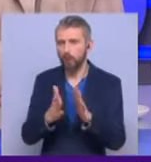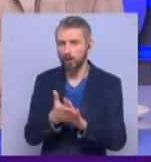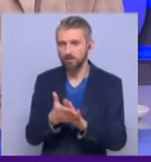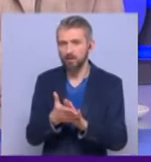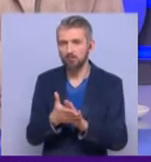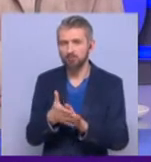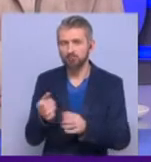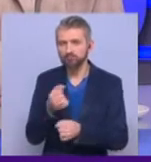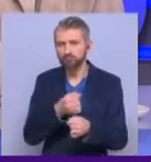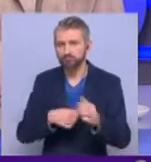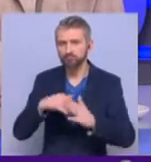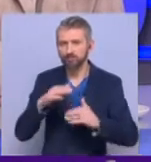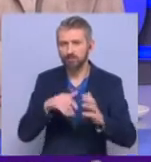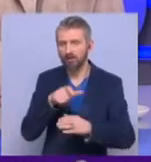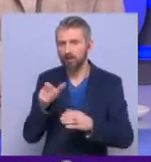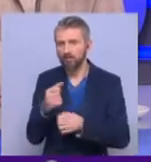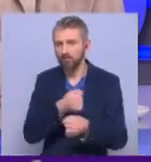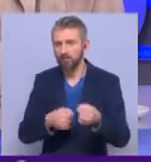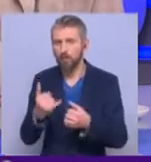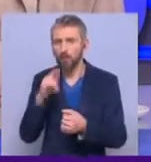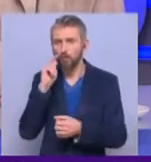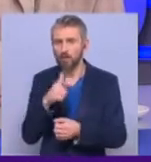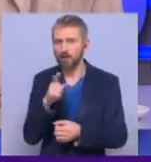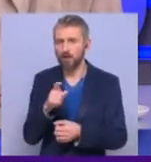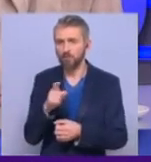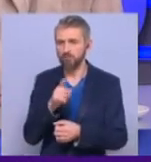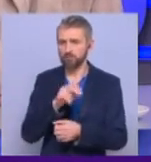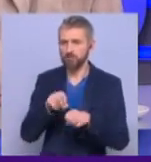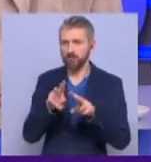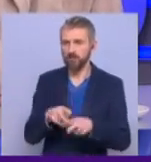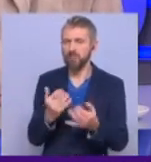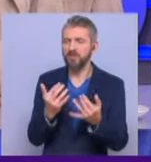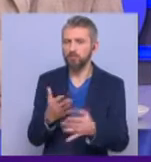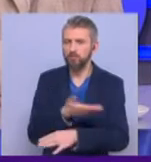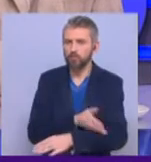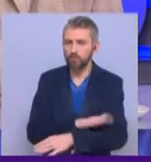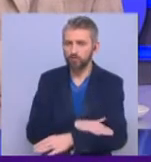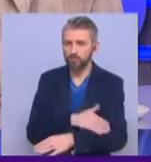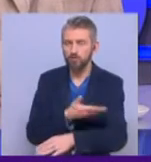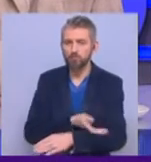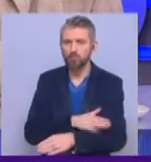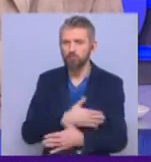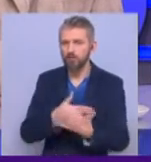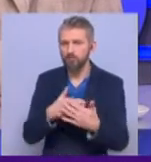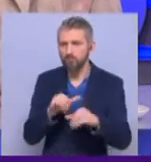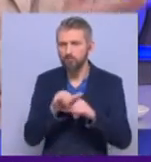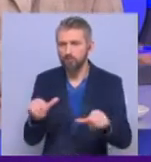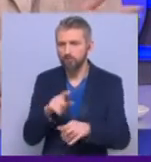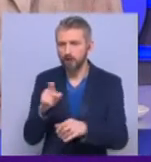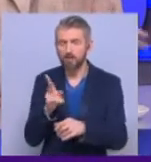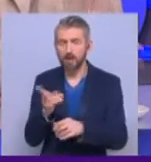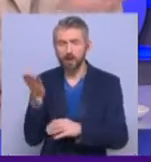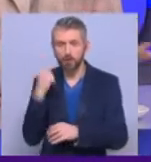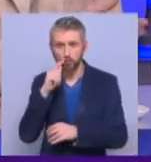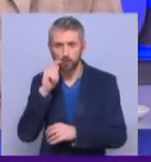кадров, потому что сейчас, например, украинские газовики очень востребованы в Польше. Польша активно газифицируется, как раньше Украина.